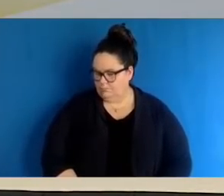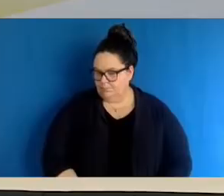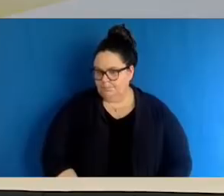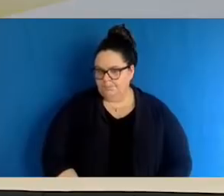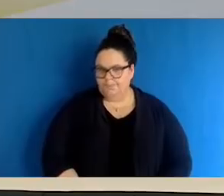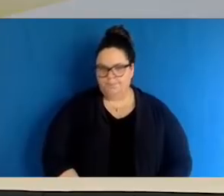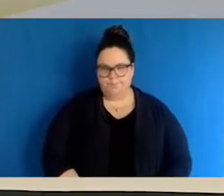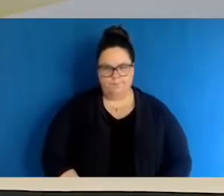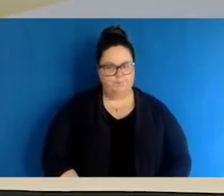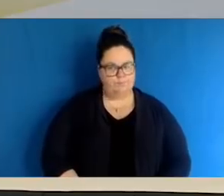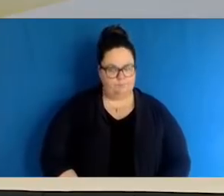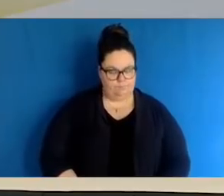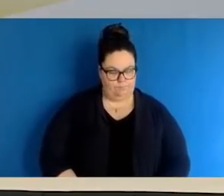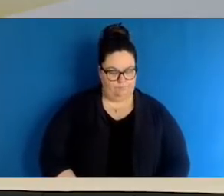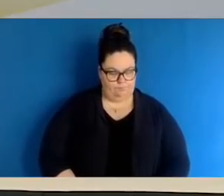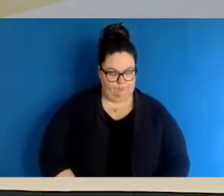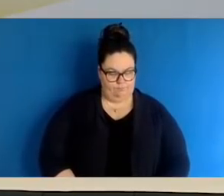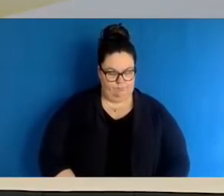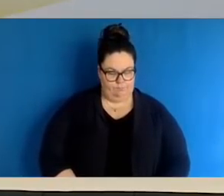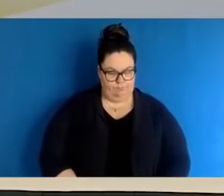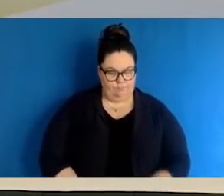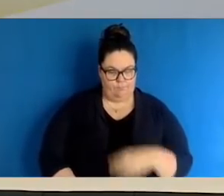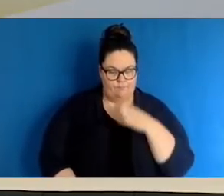place, comme on a fini l'année.